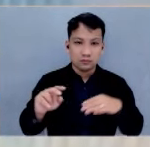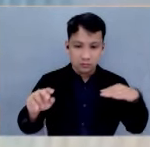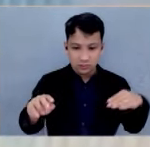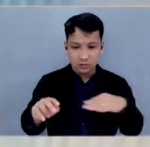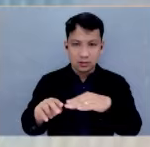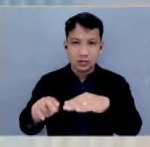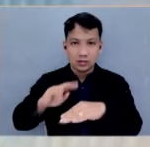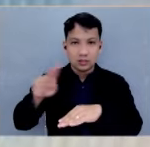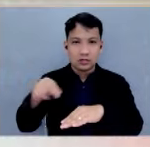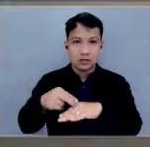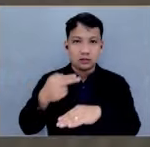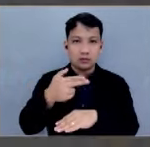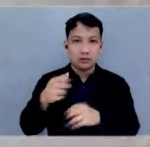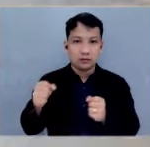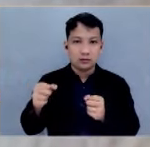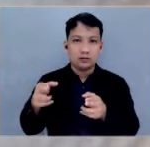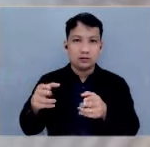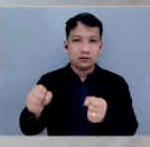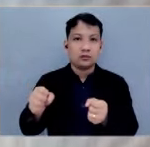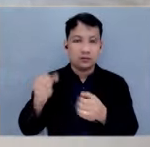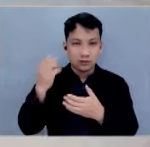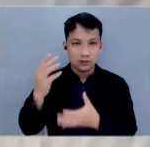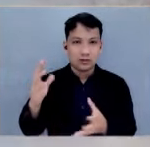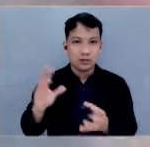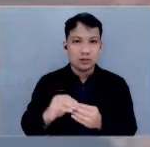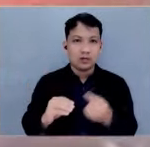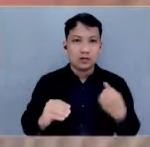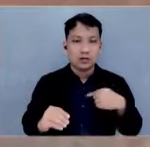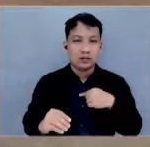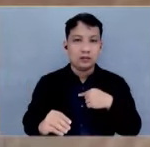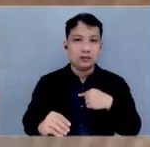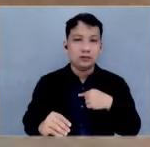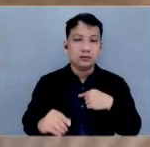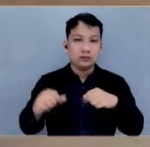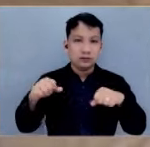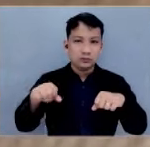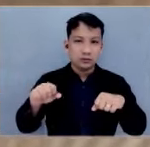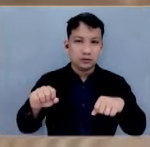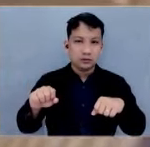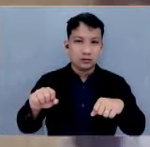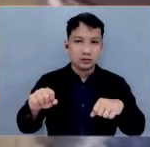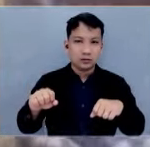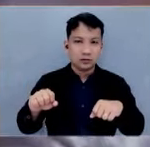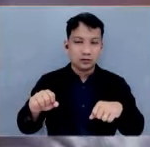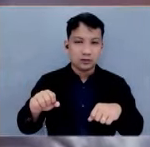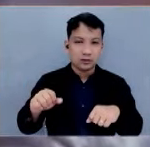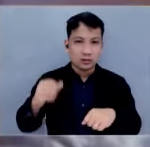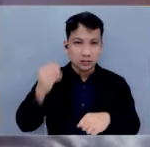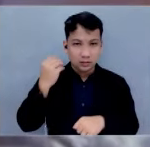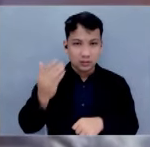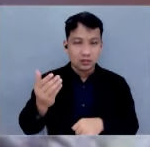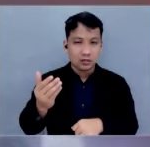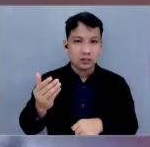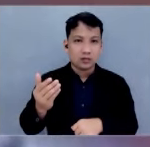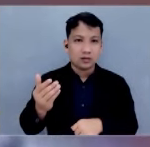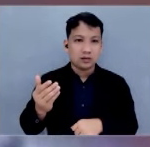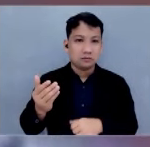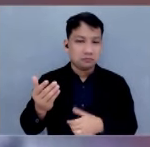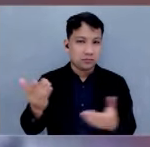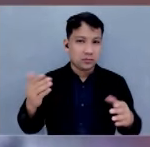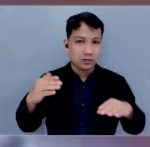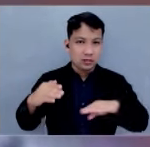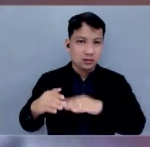Highway. Maya-maya pa, biglang dumating ang isang motor at nasa pulang SUV. Sa lakas ng pagbangga, tumagilid ang